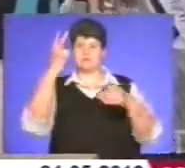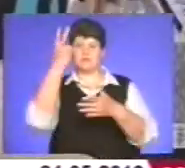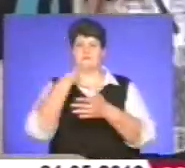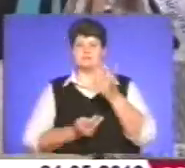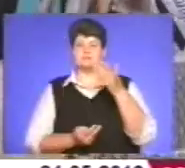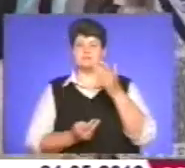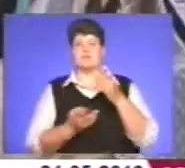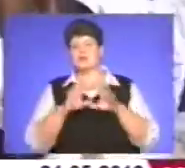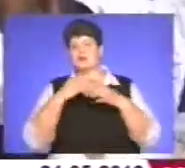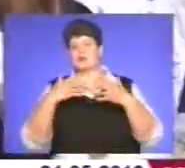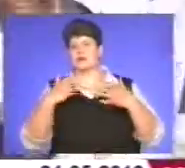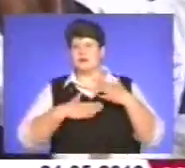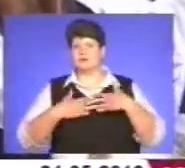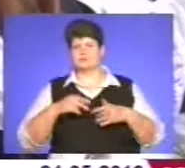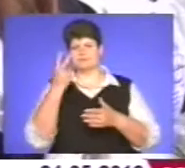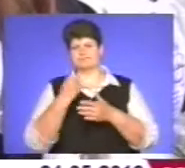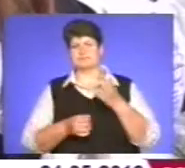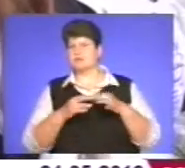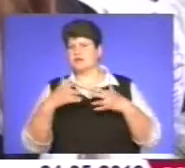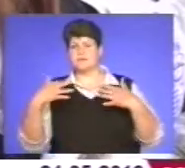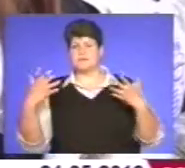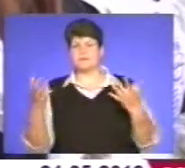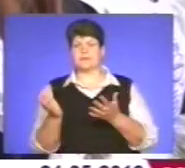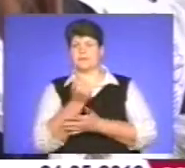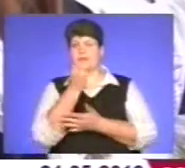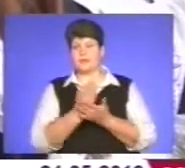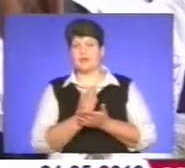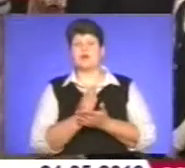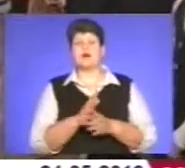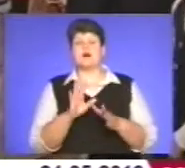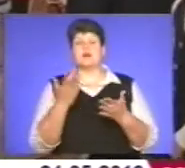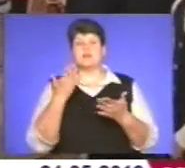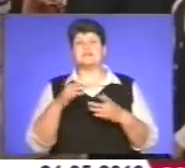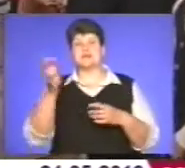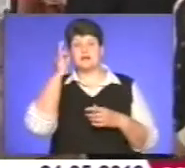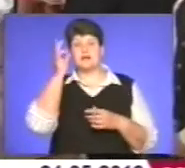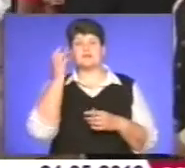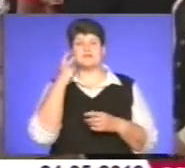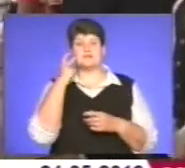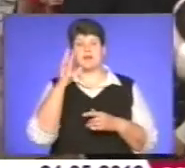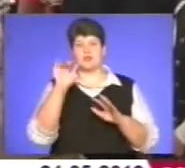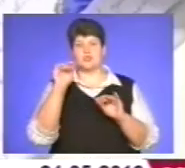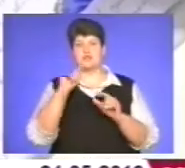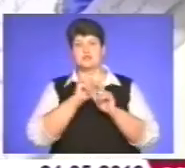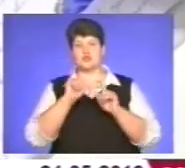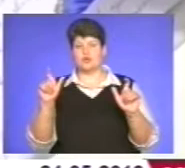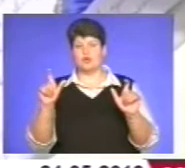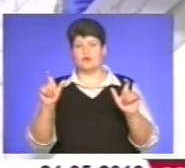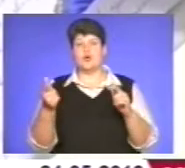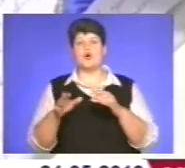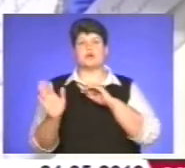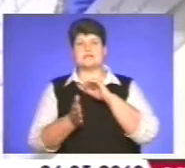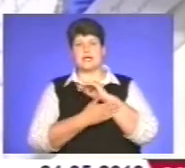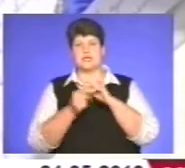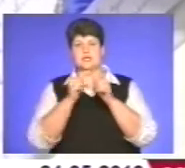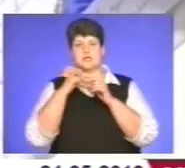та розчарування, перемоги й поразки. У подальшому житті вони не раз згадають прощання зі школою, останній дзвоник і